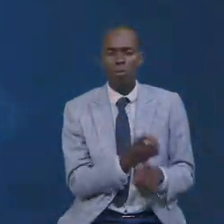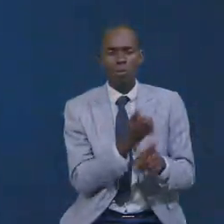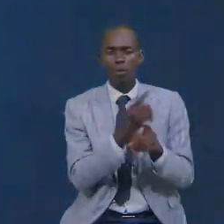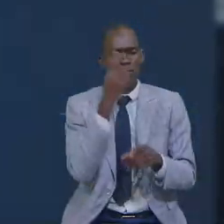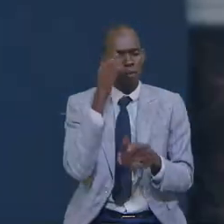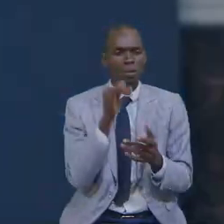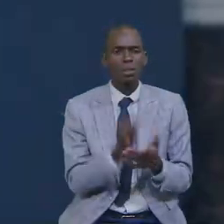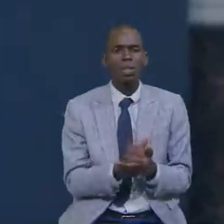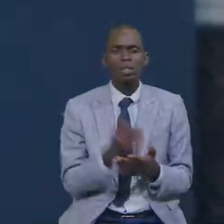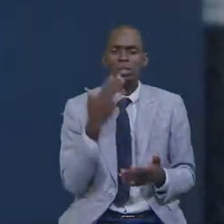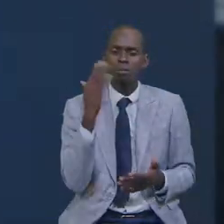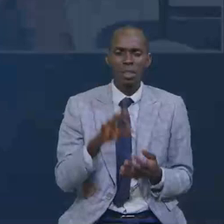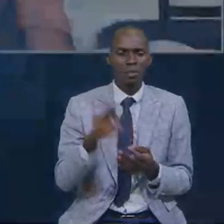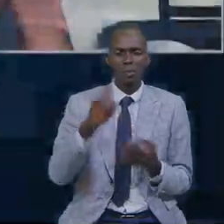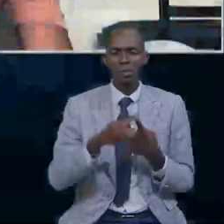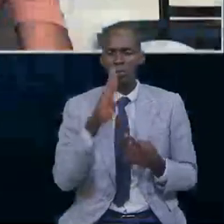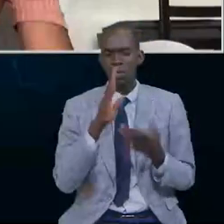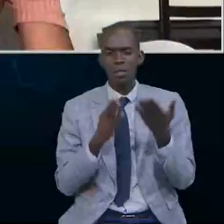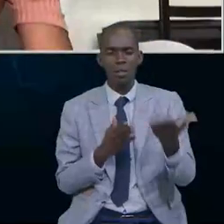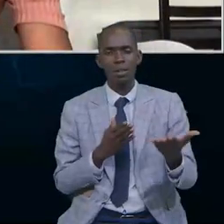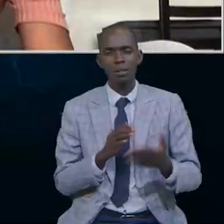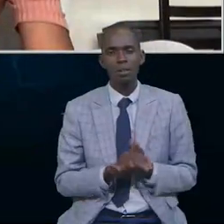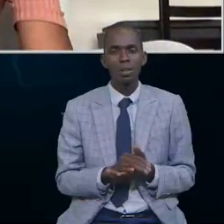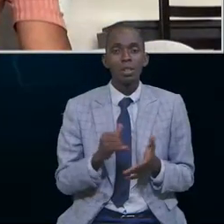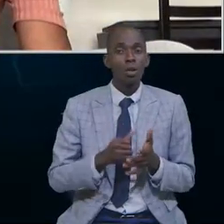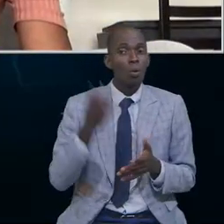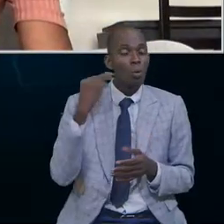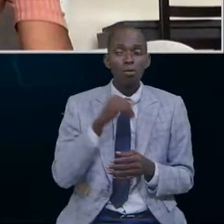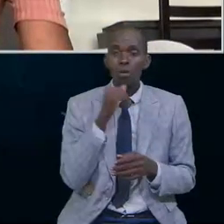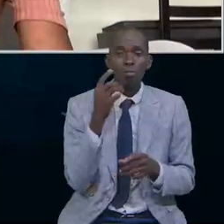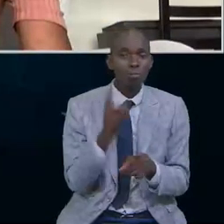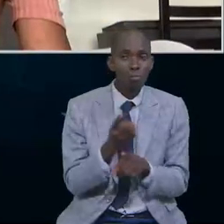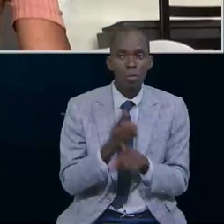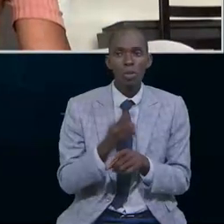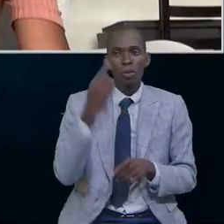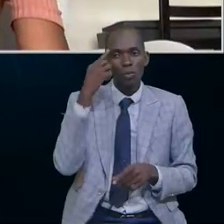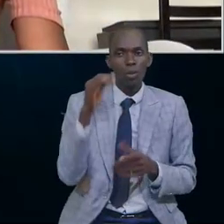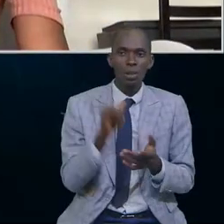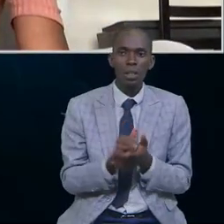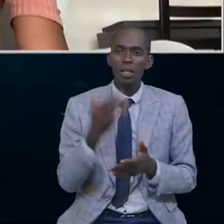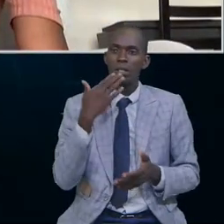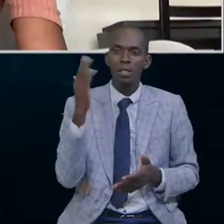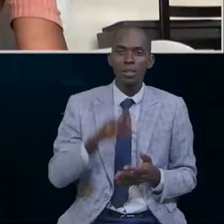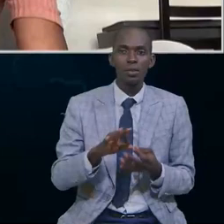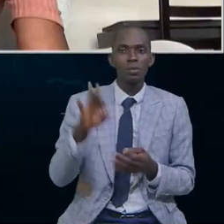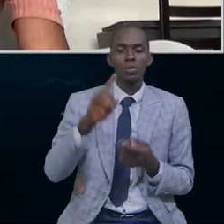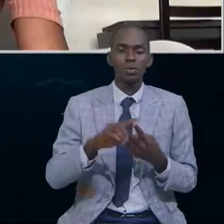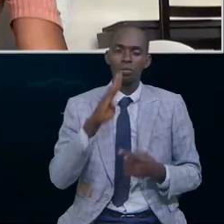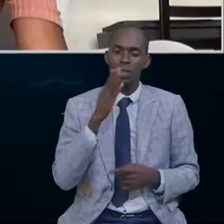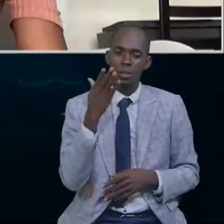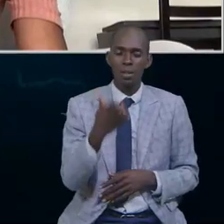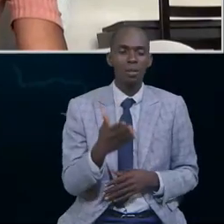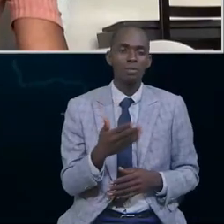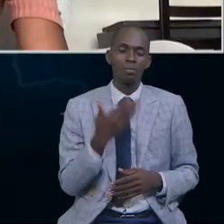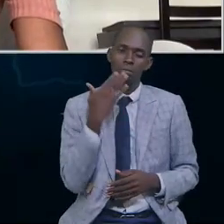injuste pour que l'esprit soit là un peu n'était pas approprié pour que ce mauvais esprit d'être là